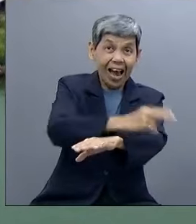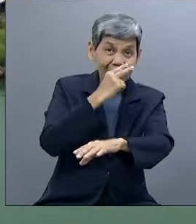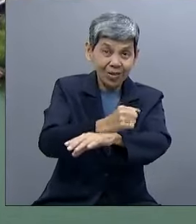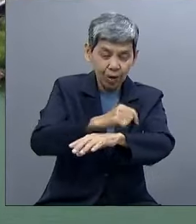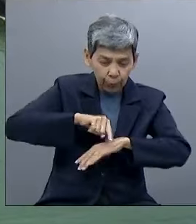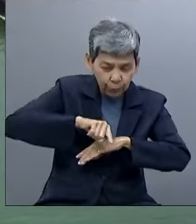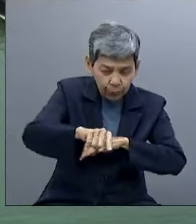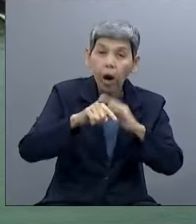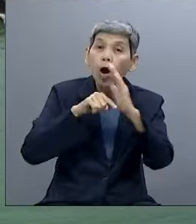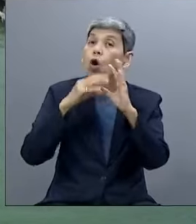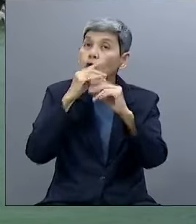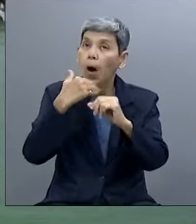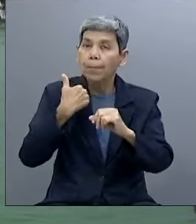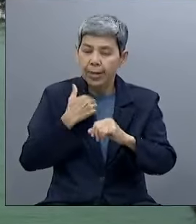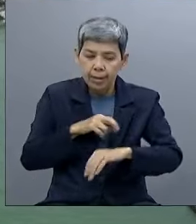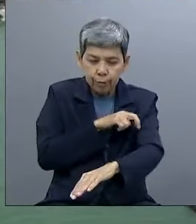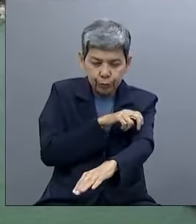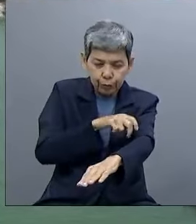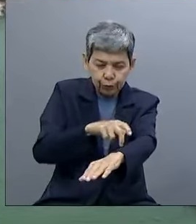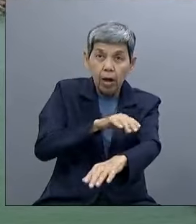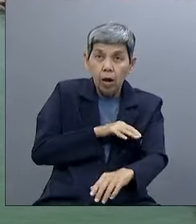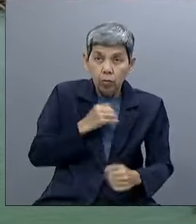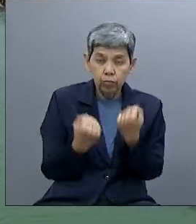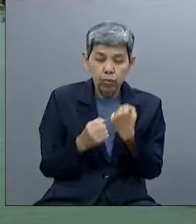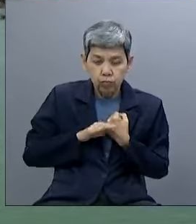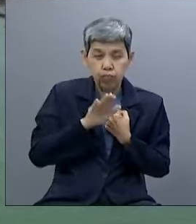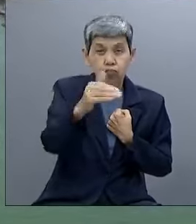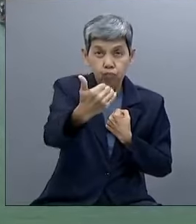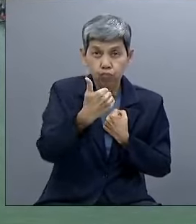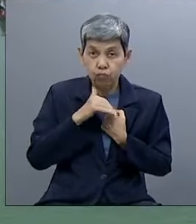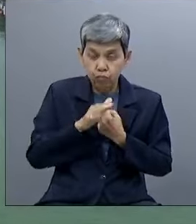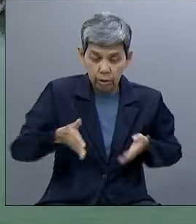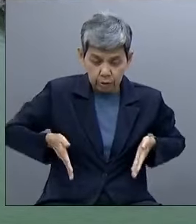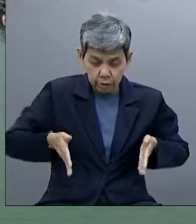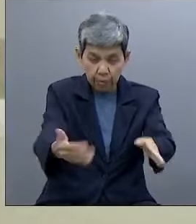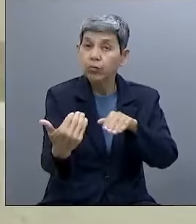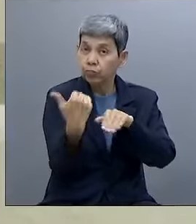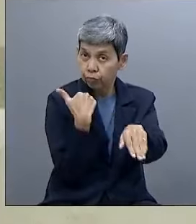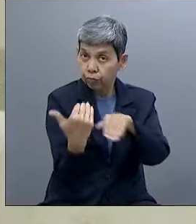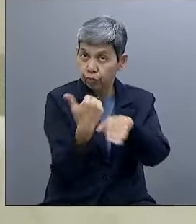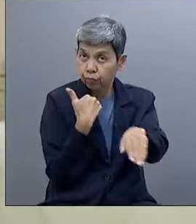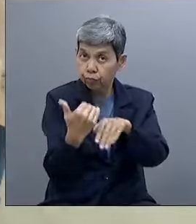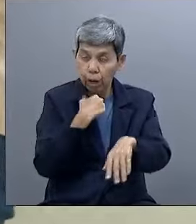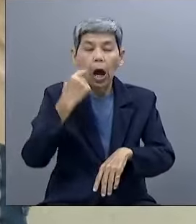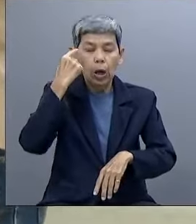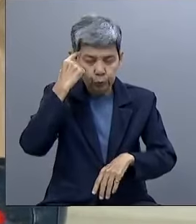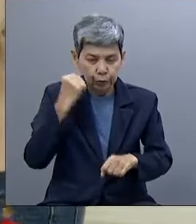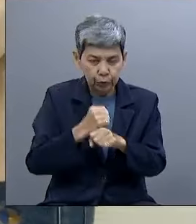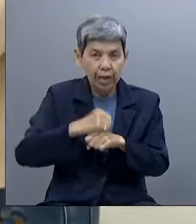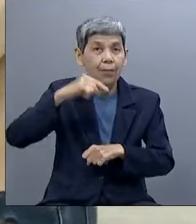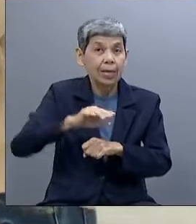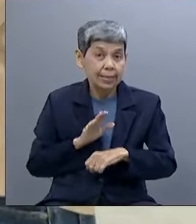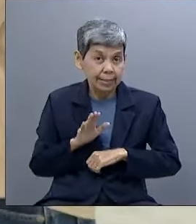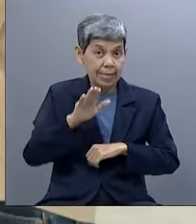ากน้ำระยองมีสะพานสำคัญคือสะพานเทศบาล8หรือสะพานก้นปึกค่ะเป็นที่รู้กันว่าถ้ามาถึงสะพ